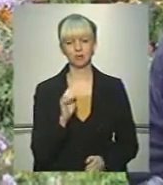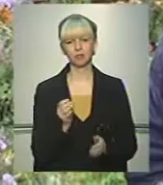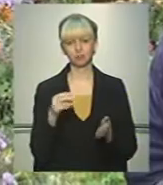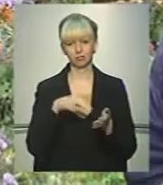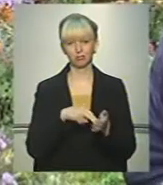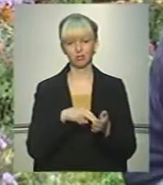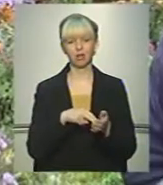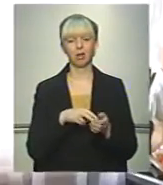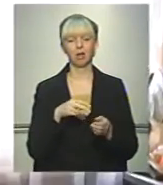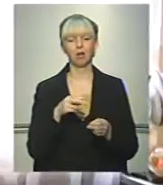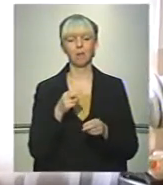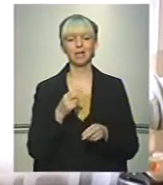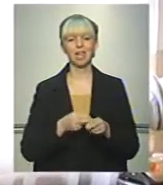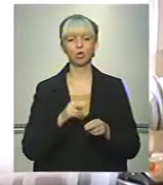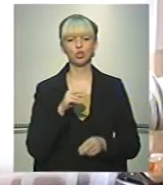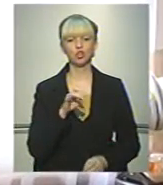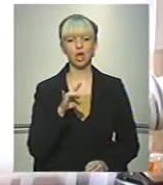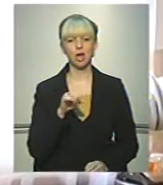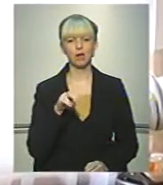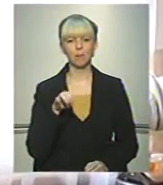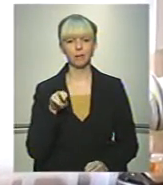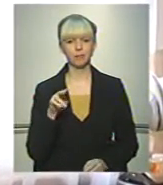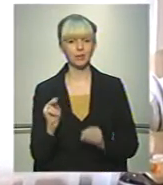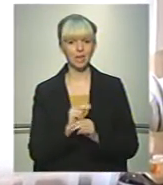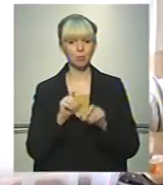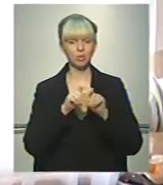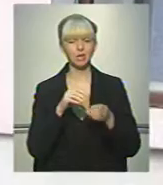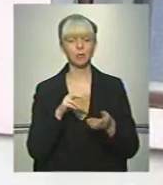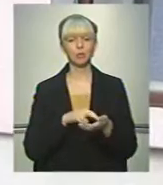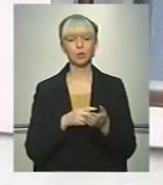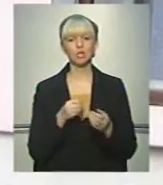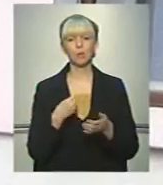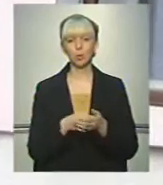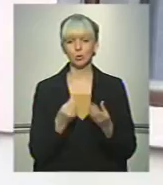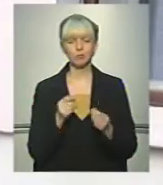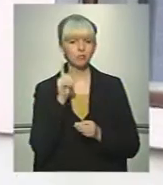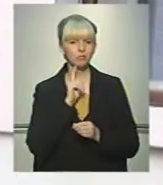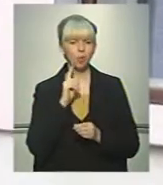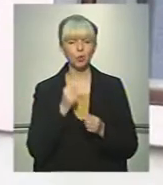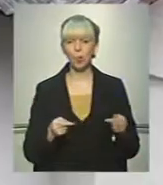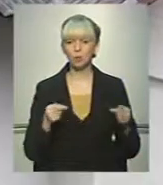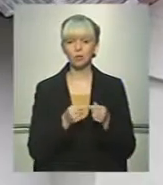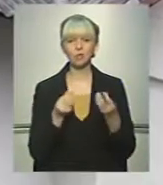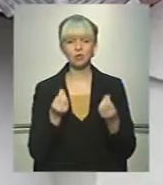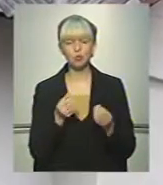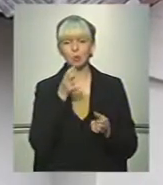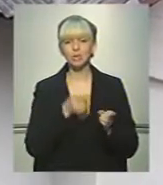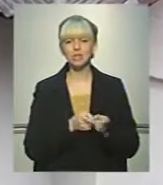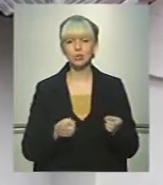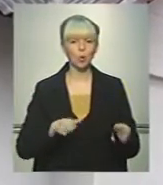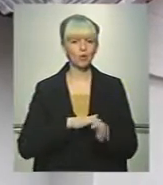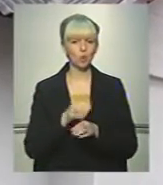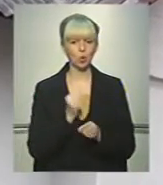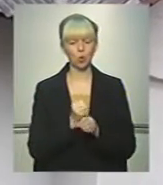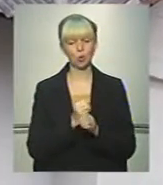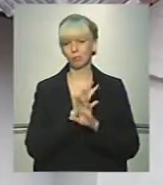кладемо металочерепицю. Ремонтувати заклади планують за бюджетні кошти, однак поки що конкретних сум і строків виконання робіт